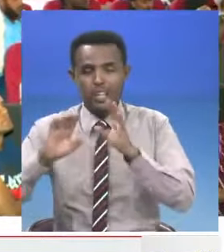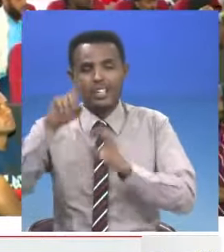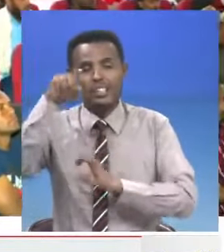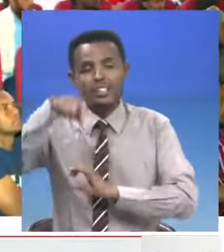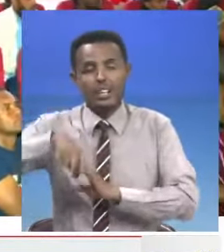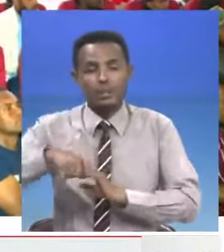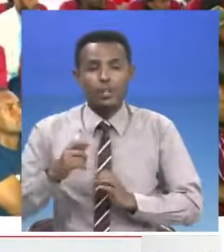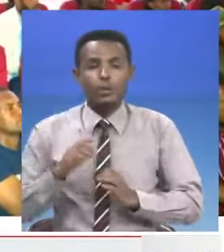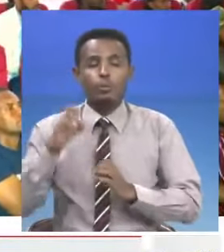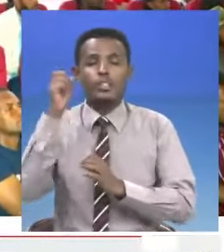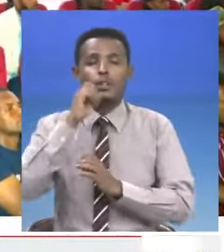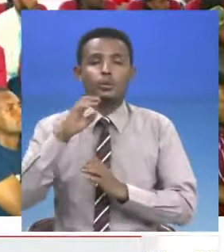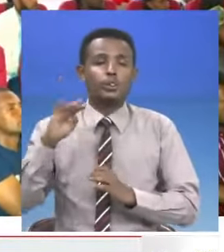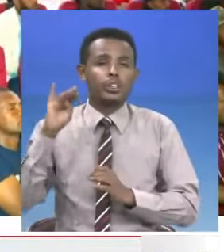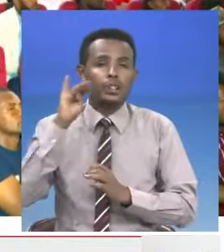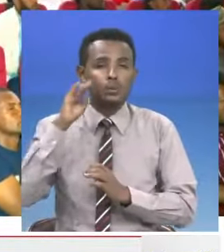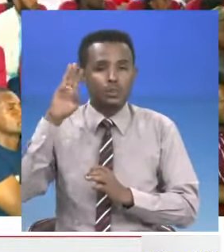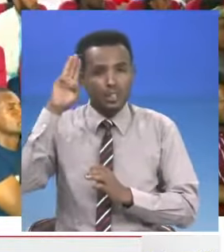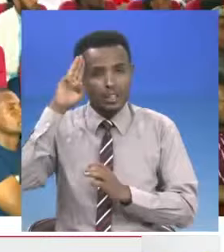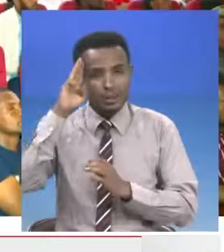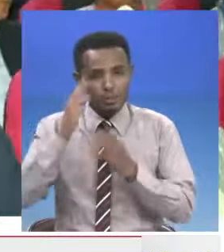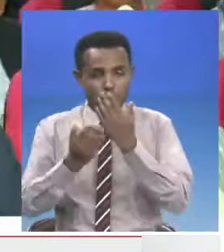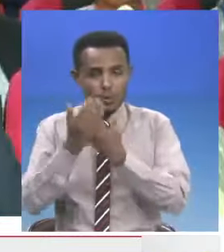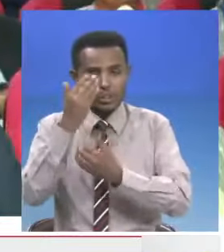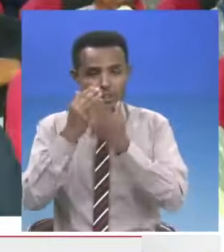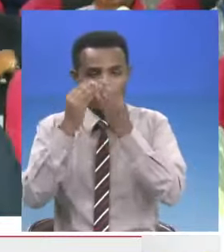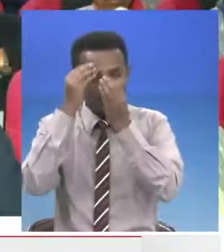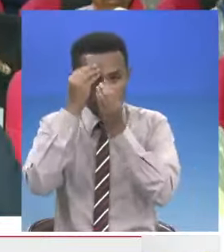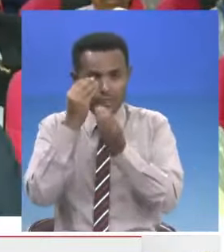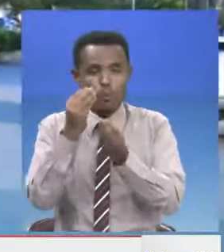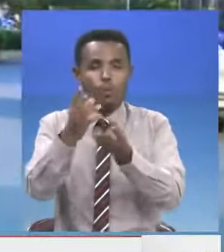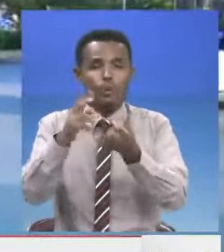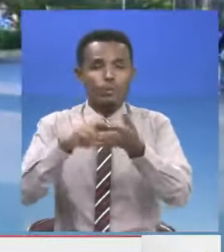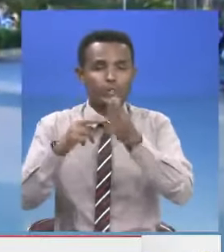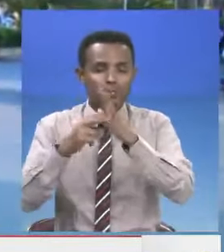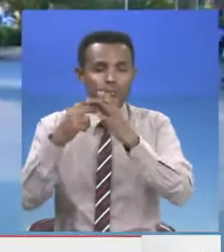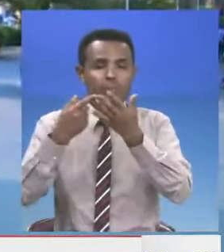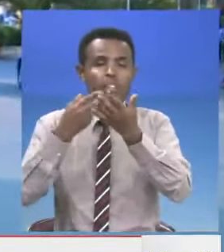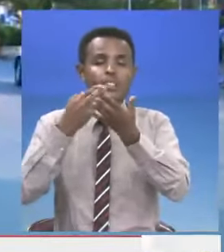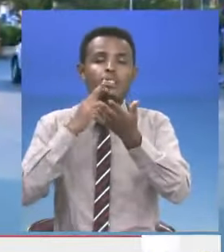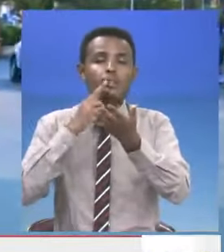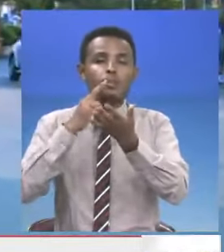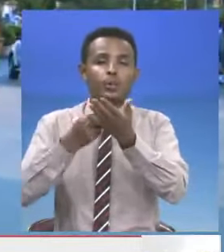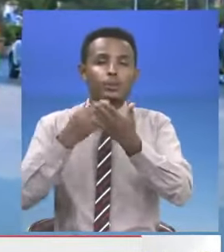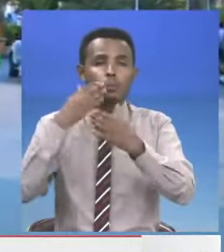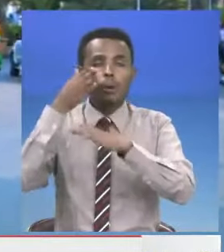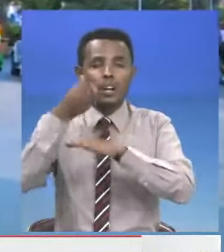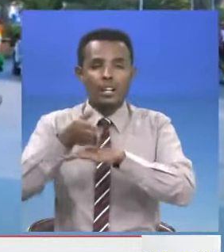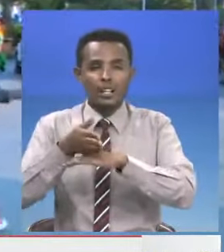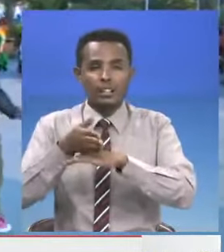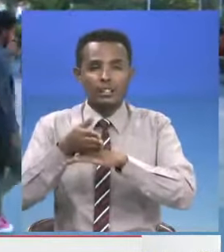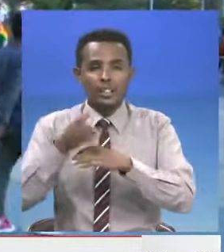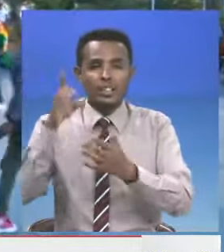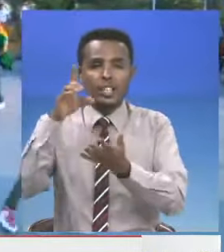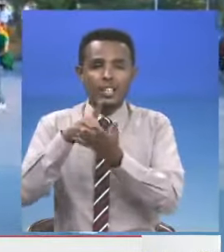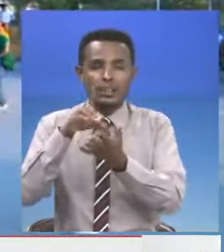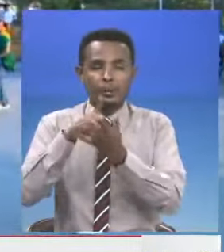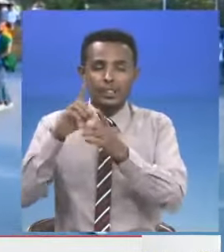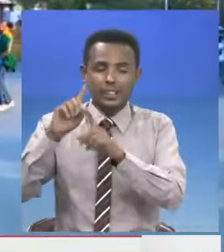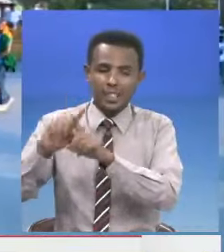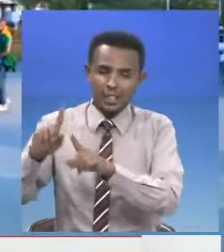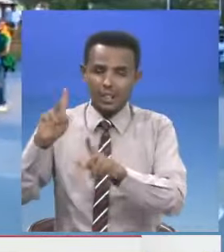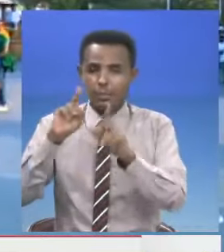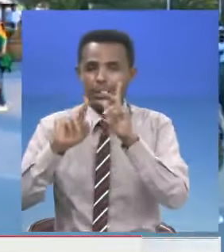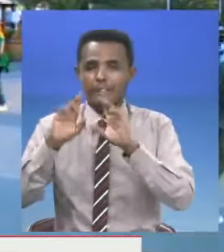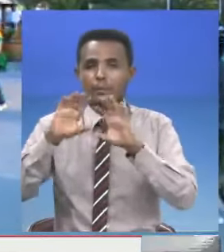ወይዘሮ ጫልቱ ሰኒ እንግዲህ በውይይት መድረኩ ተናግረዋል ማለት ነው። ከዚህ ሪፖርት በኋላ እንግዲህ የከተማው የተለያዩ